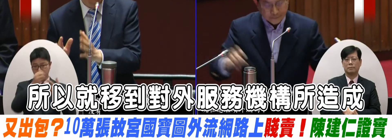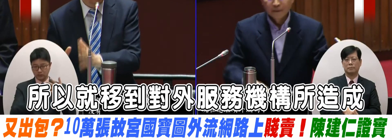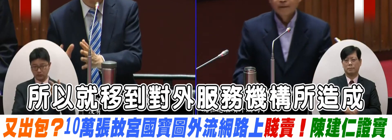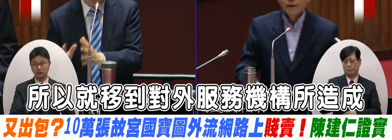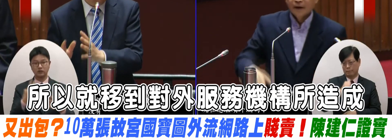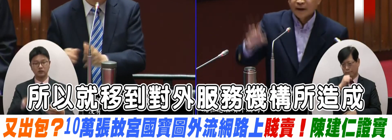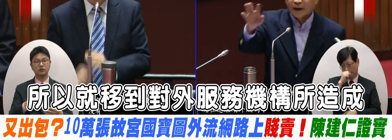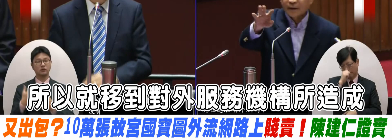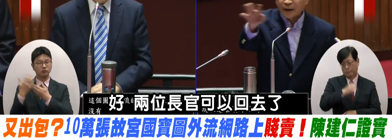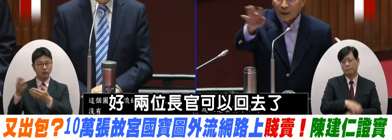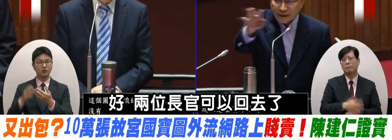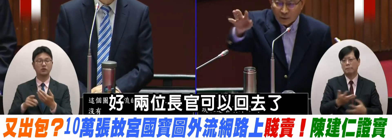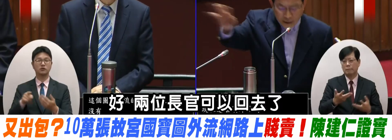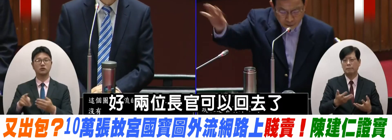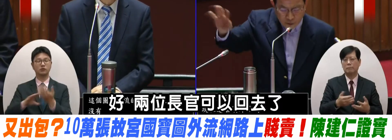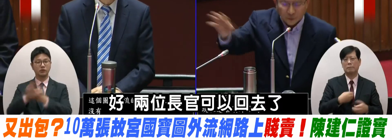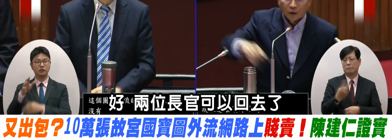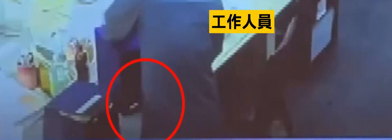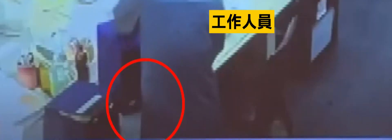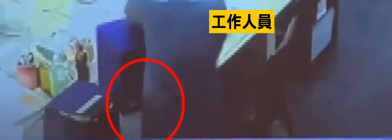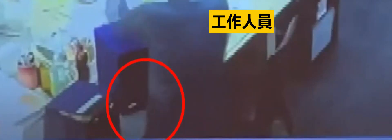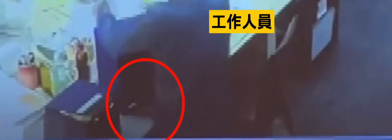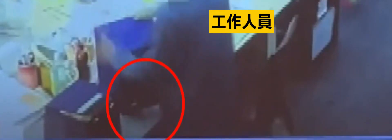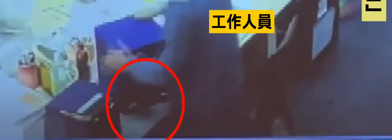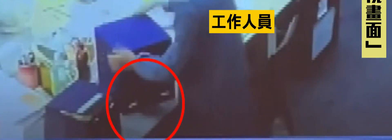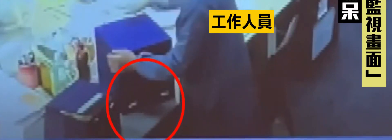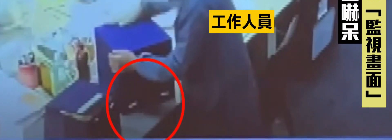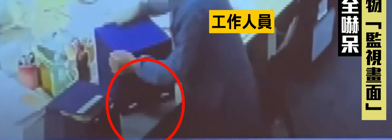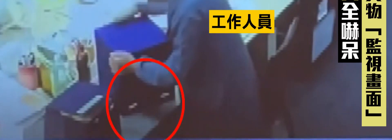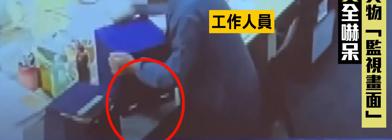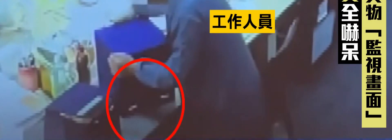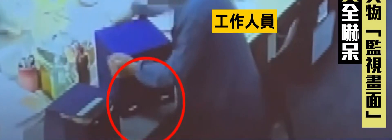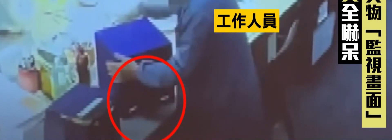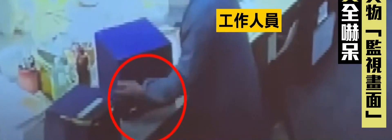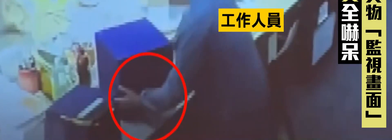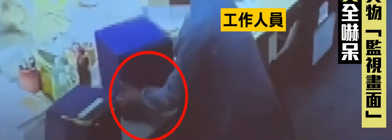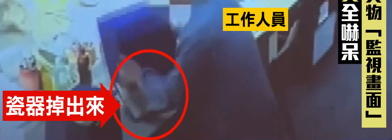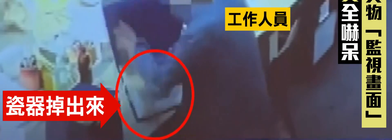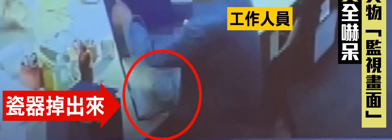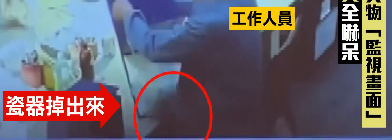服务的机构所造 成。两位长官可以回去了。